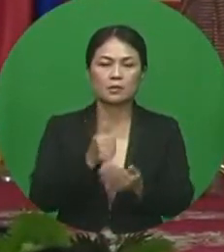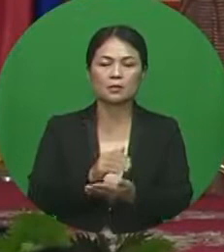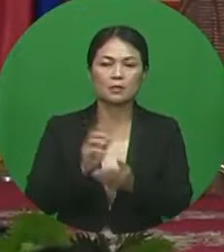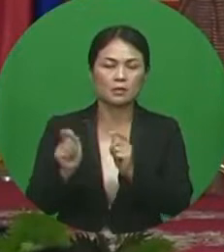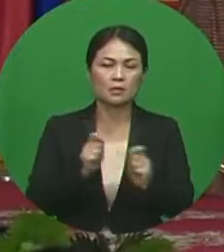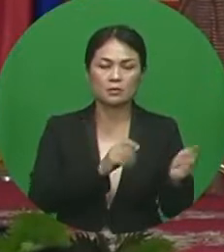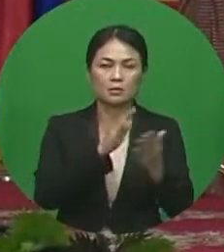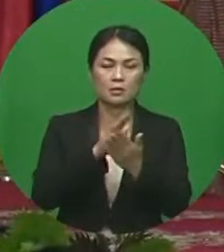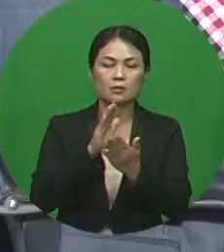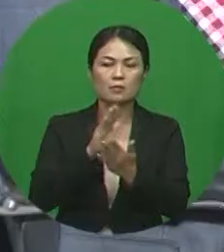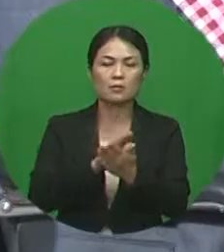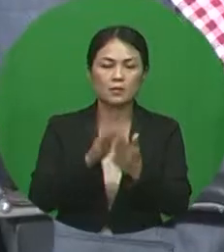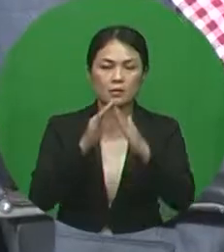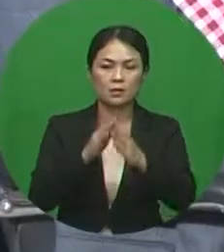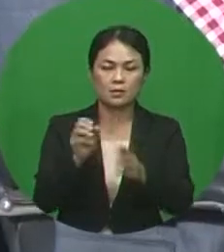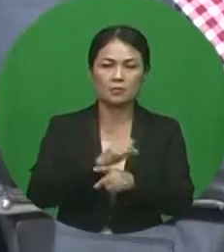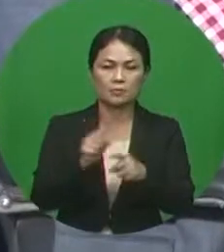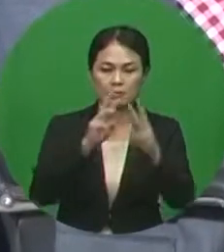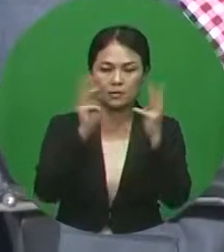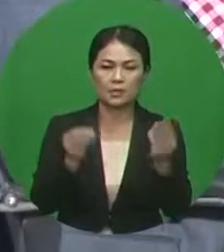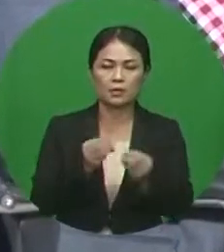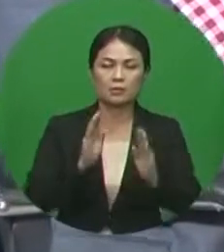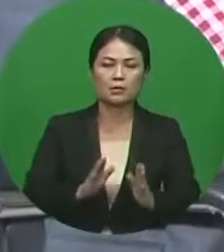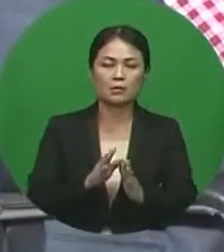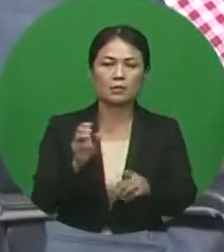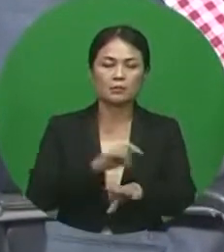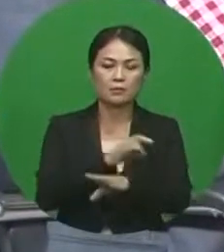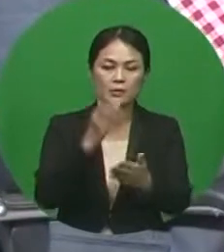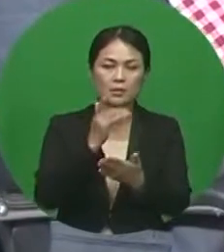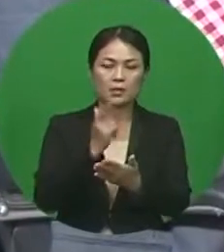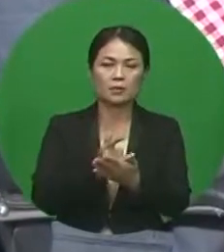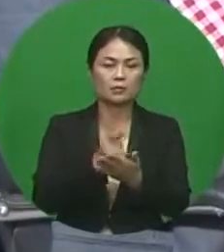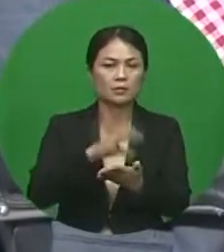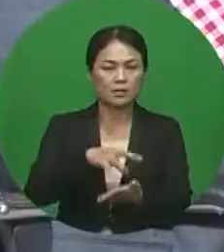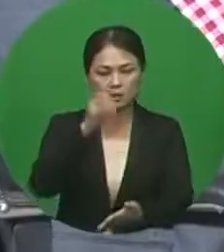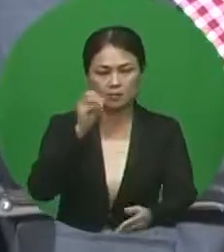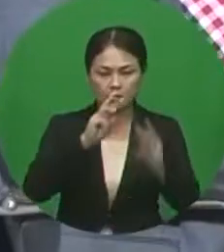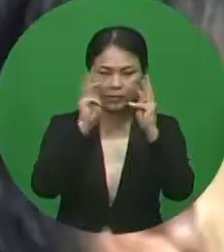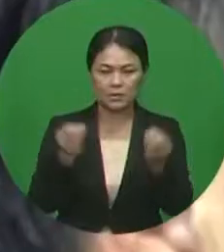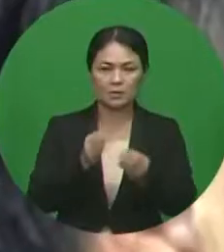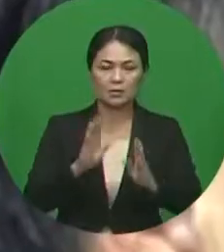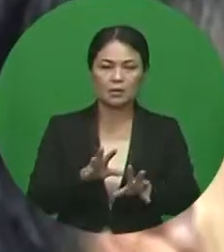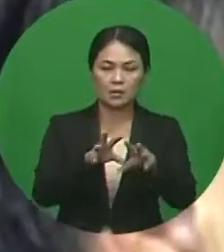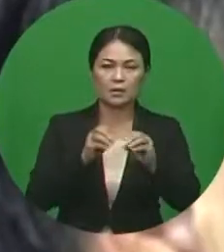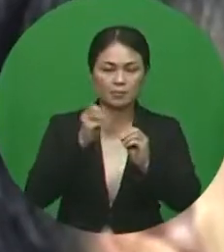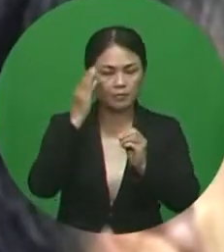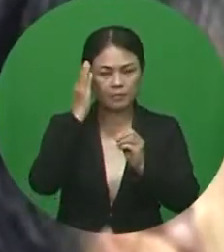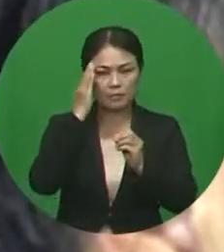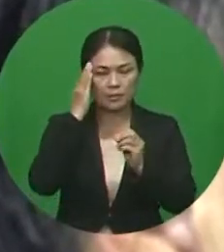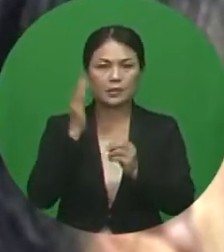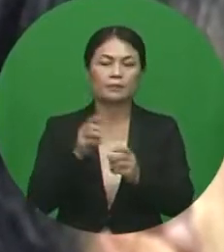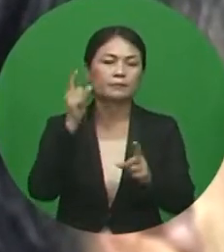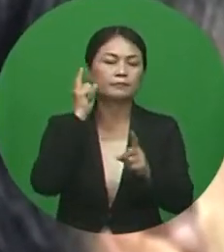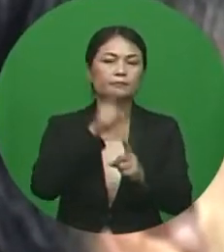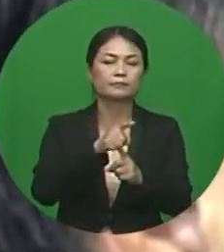ន្ទរដ្ឋបាលក្នុងការបណ្ដុះបណ្ដាលសិក្ខាកាមដោយពេលបញ្ចប់ការសិក្សាសិក្ខាកាមបានស្រូបយកចំណេះដឹងដើម្